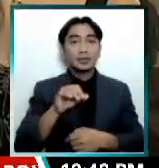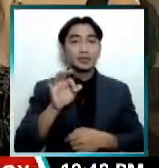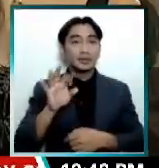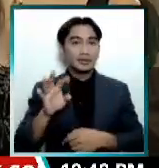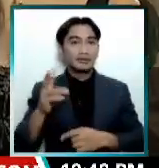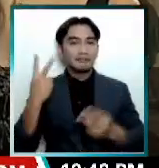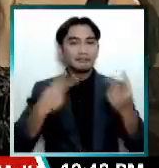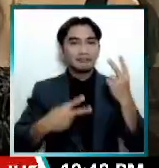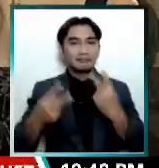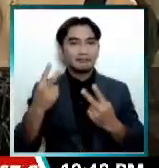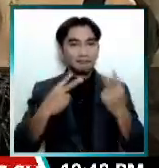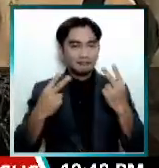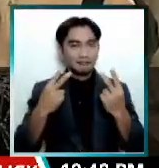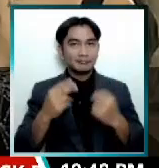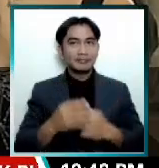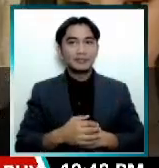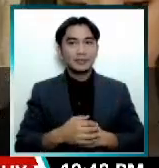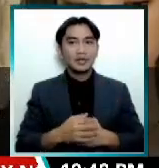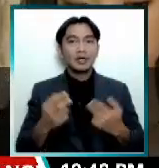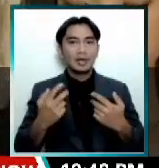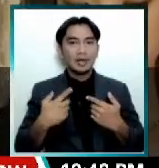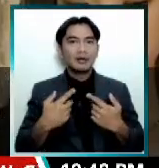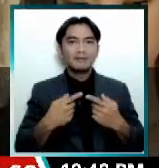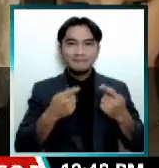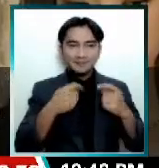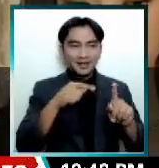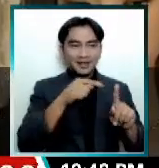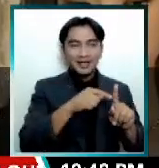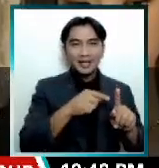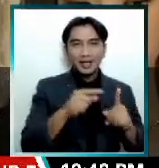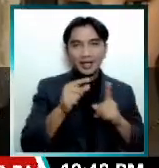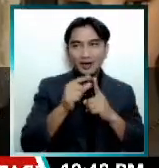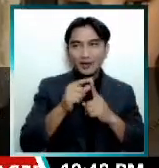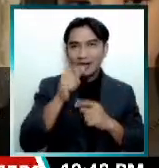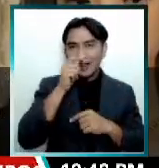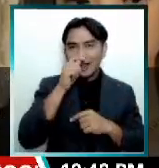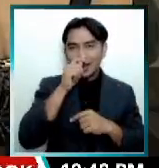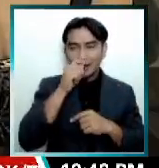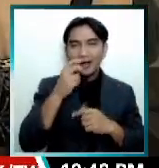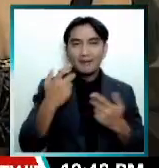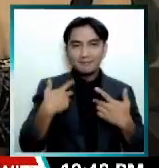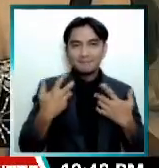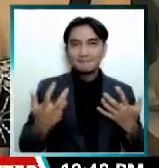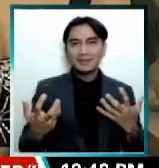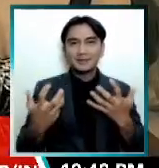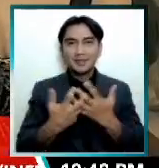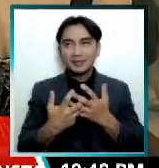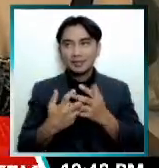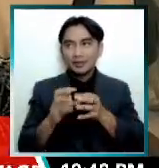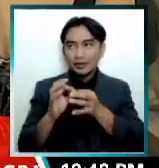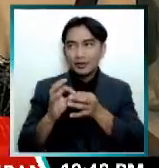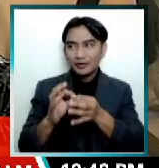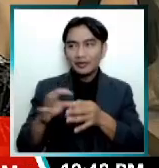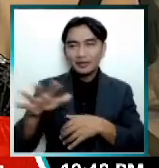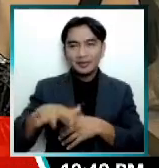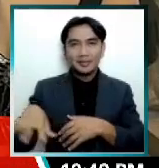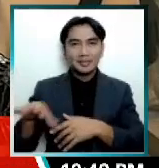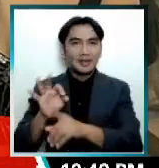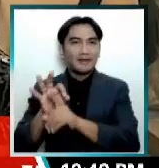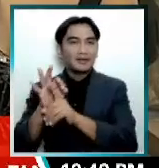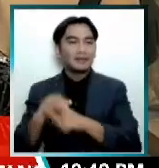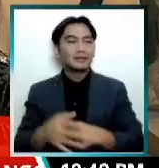Sinisikap nga raw nilang matutong mag-Tagalog para mas makakonect sa fans. Magandang hapon,